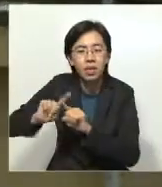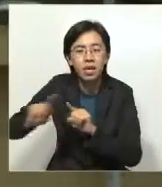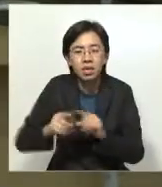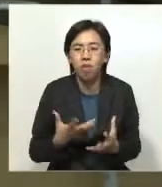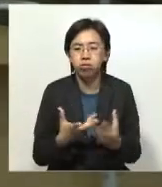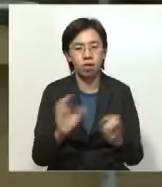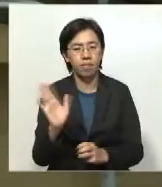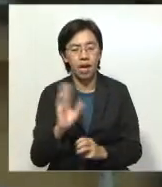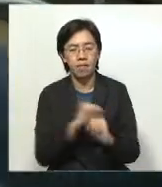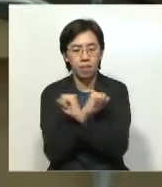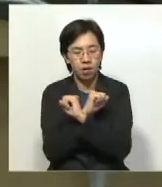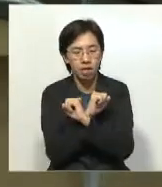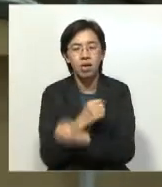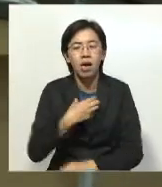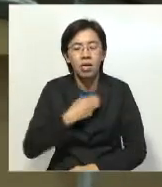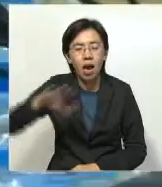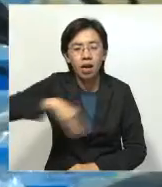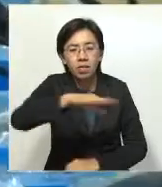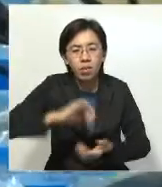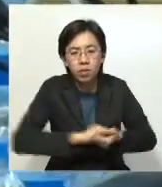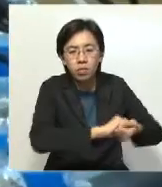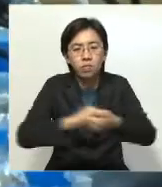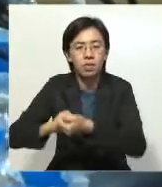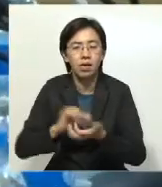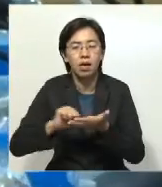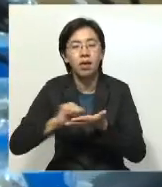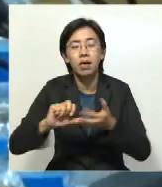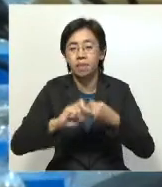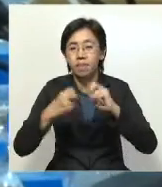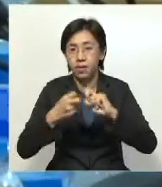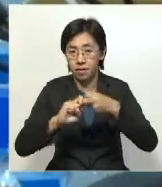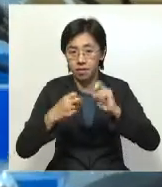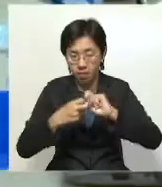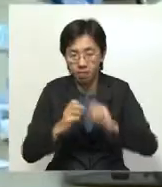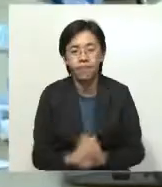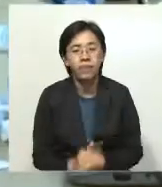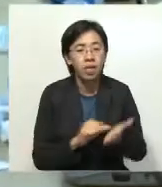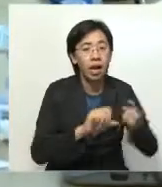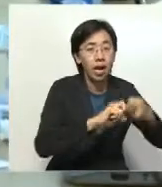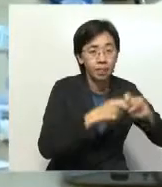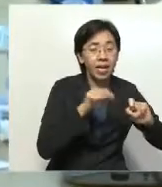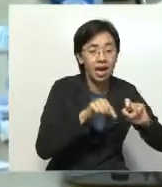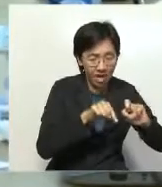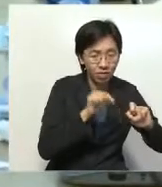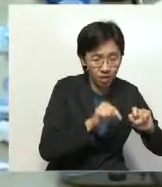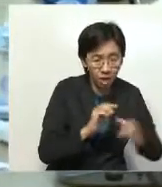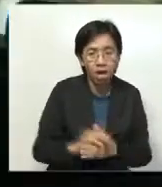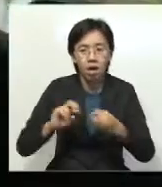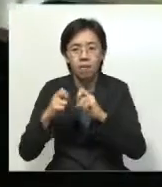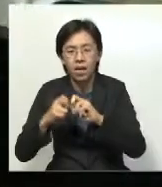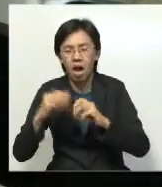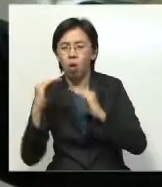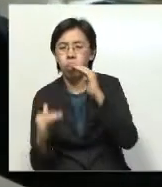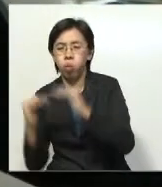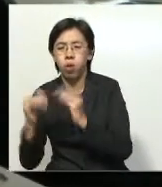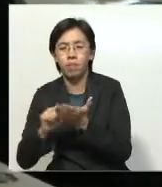ขอให้รับฟังประชาชนร่วมกันขับเคลื่อนการแก้ปัญหาหลักด้านความมั่นคงควบคู่กับการแก้ปัญหาความเหลื่อมล้ำในพื้น